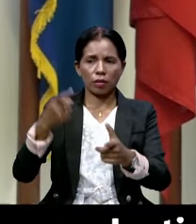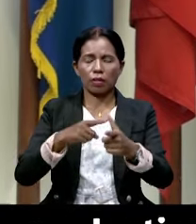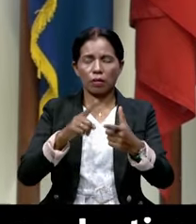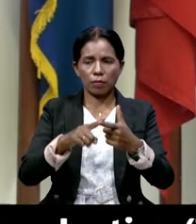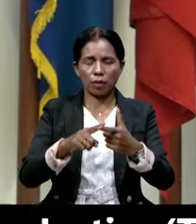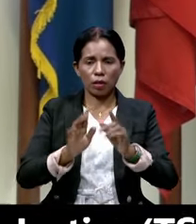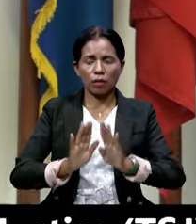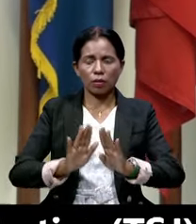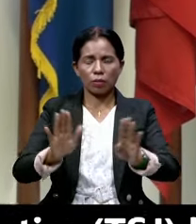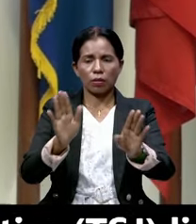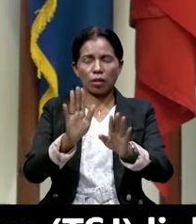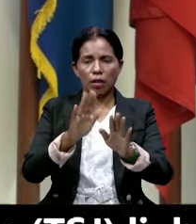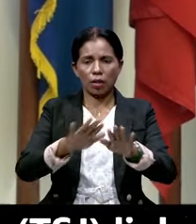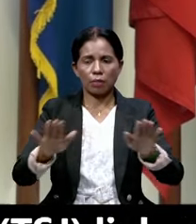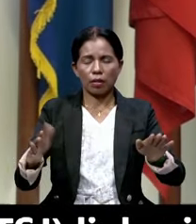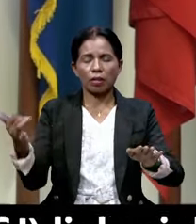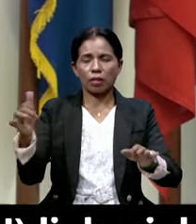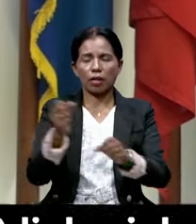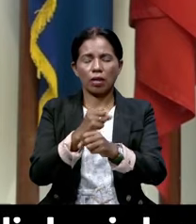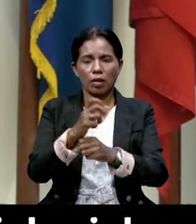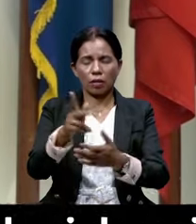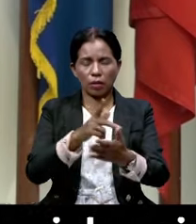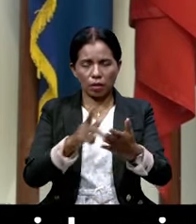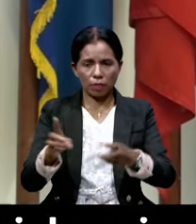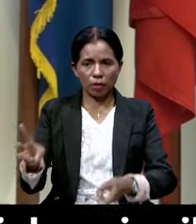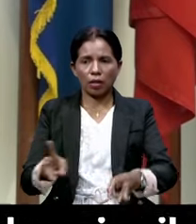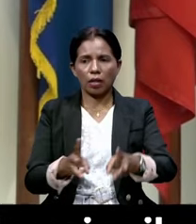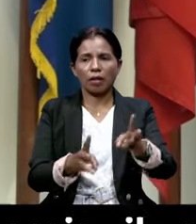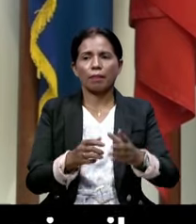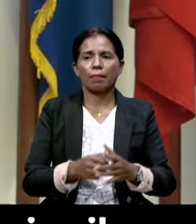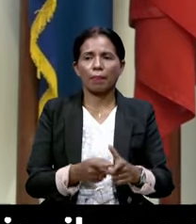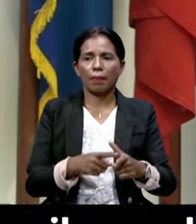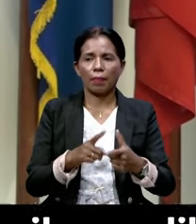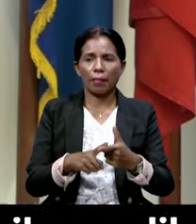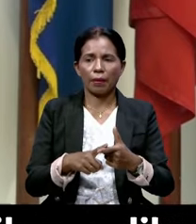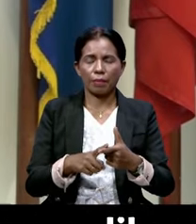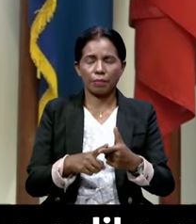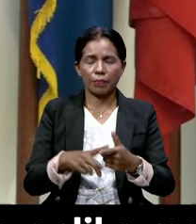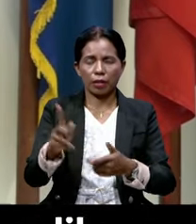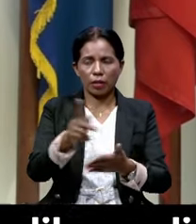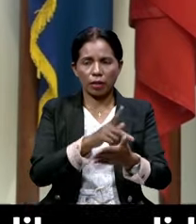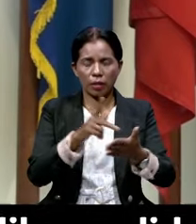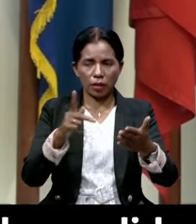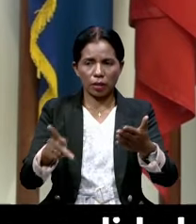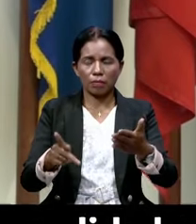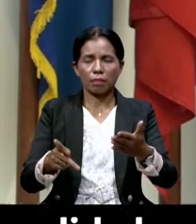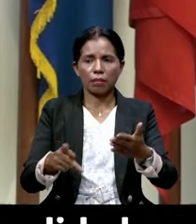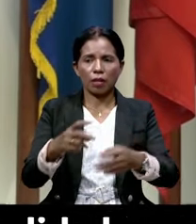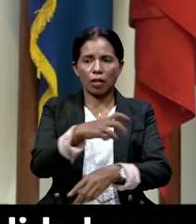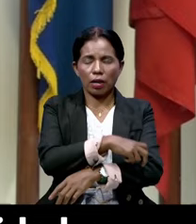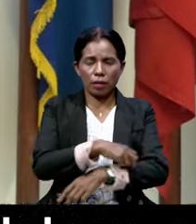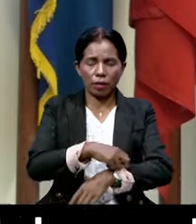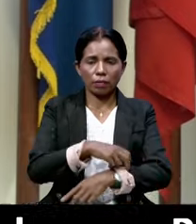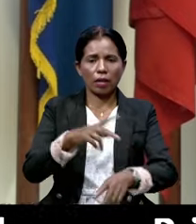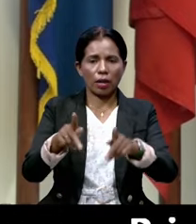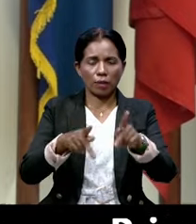labar sira halo crime edalan. Ne crime tudo malu. Crime ema den pickpocket. Ada yang menyentuh